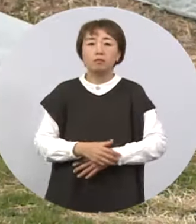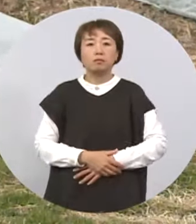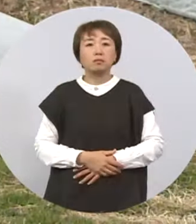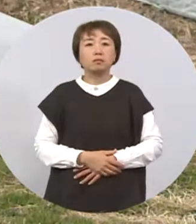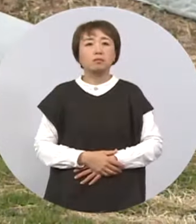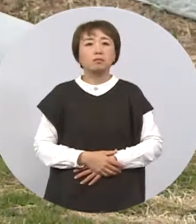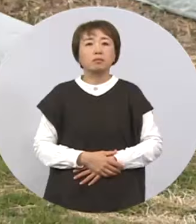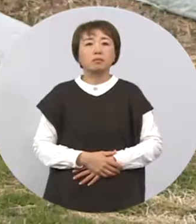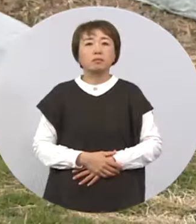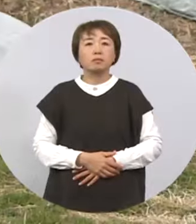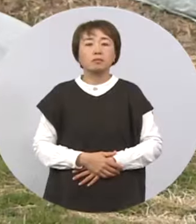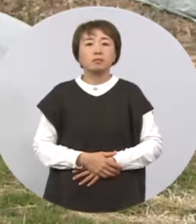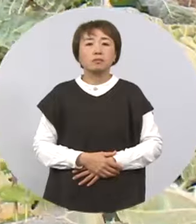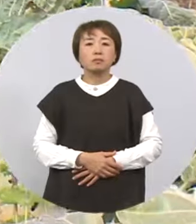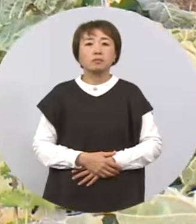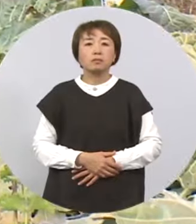ね。